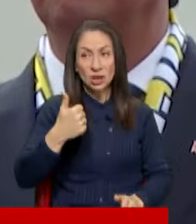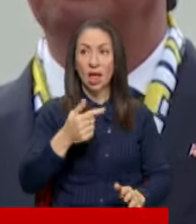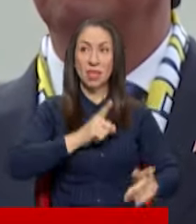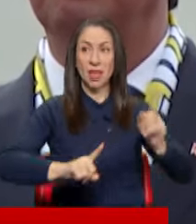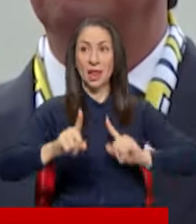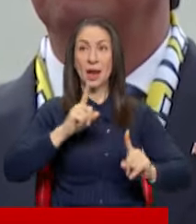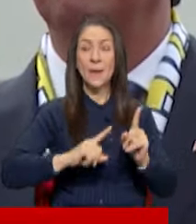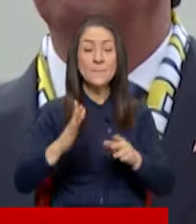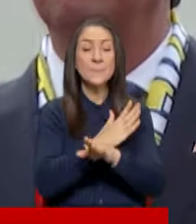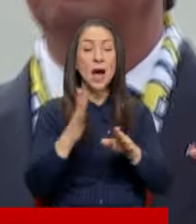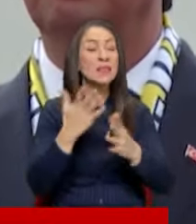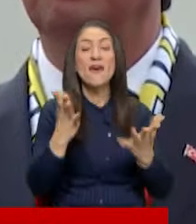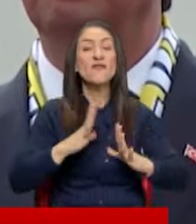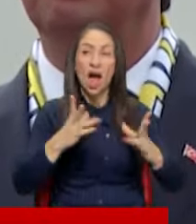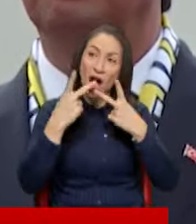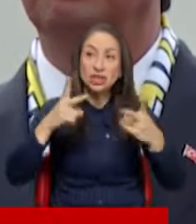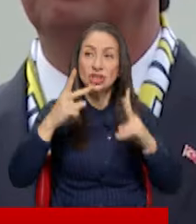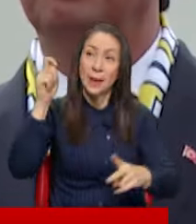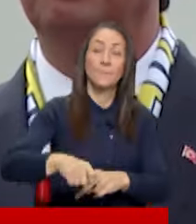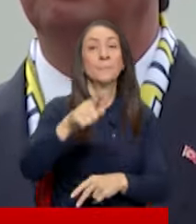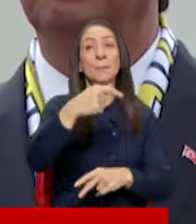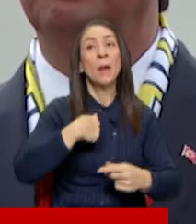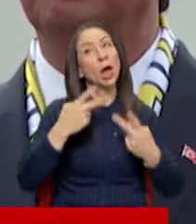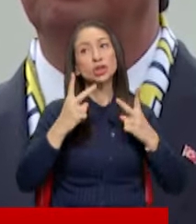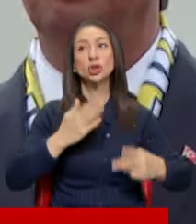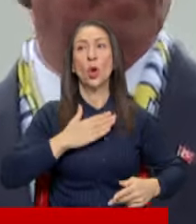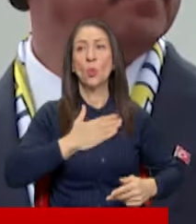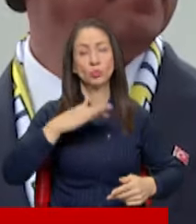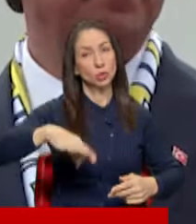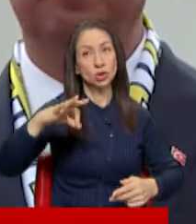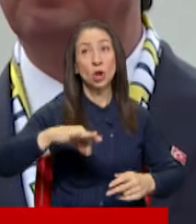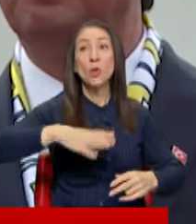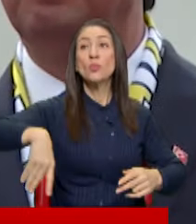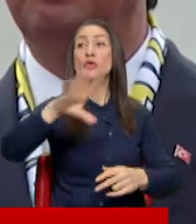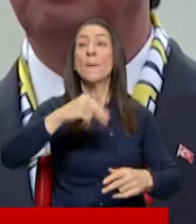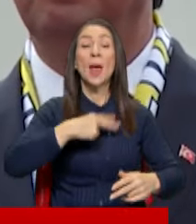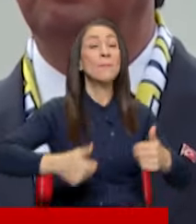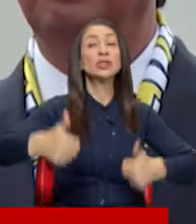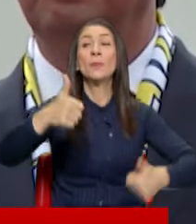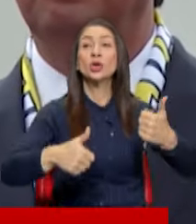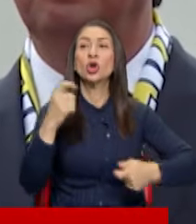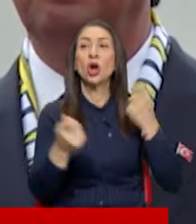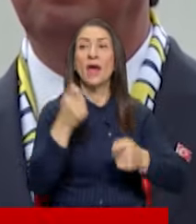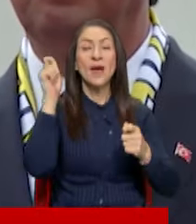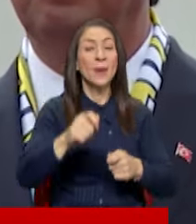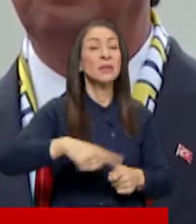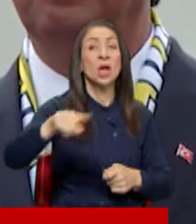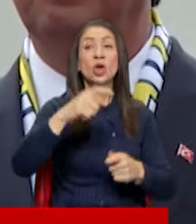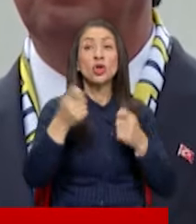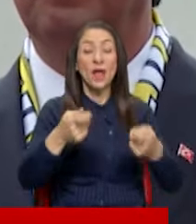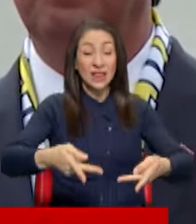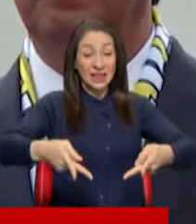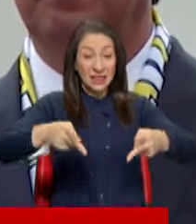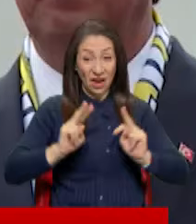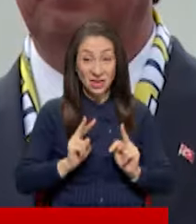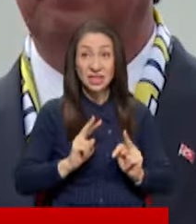Adayları mal beyanlarını açıklayacak Ben açıklıyorum bugün bütün belediye başkanları görev yapanlar görevi devr